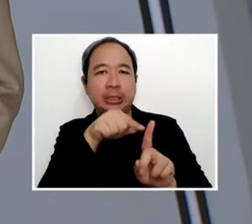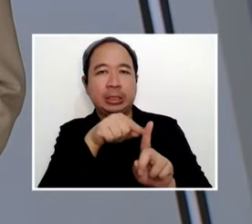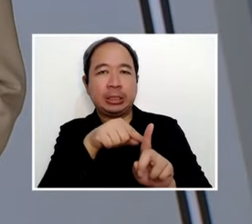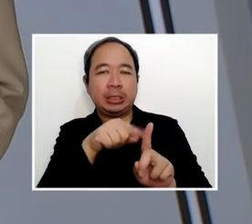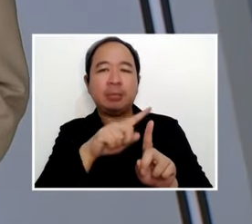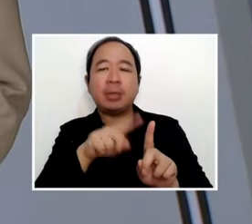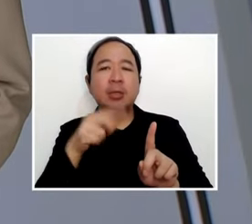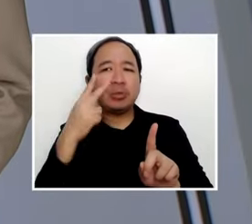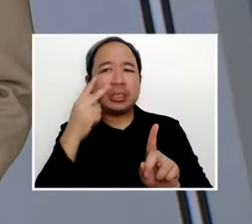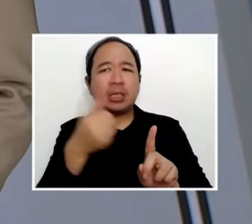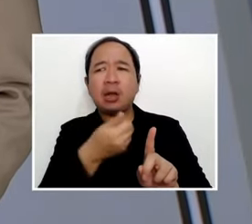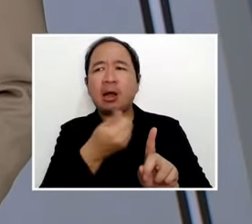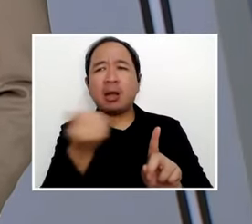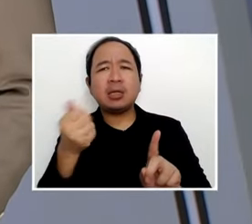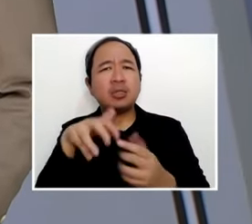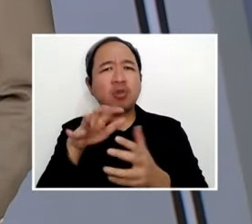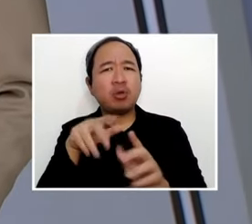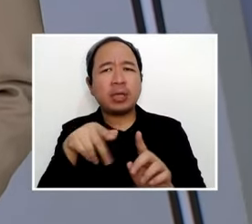na aso.